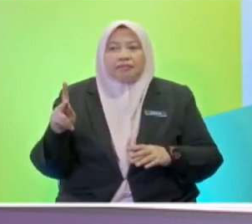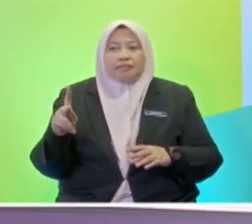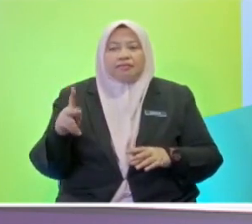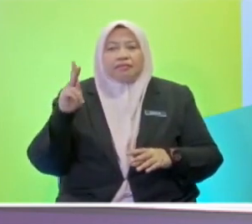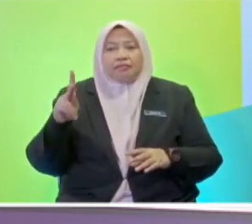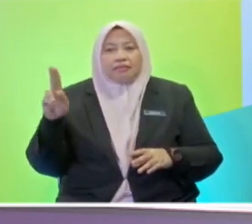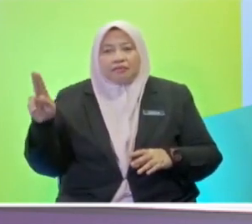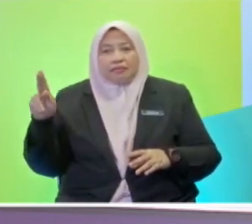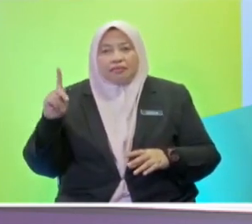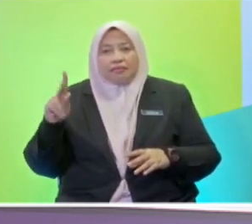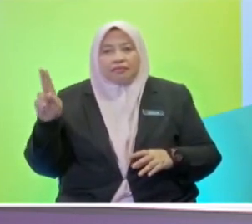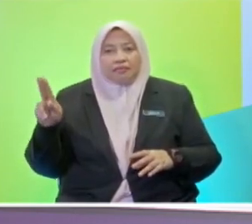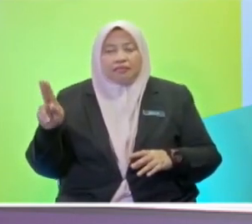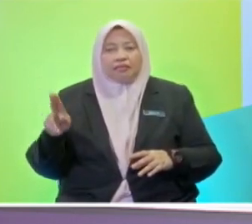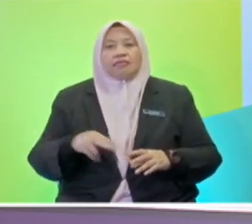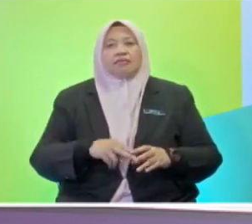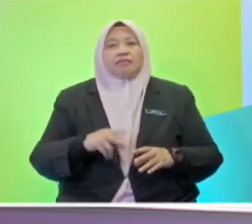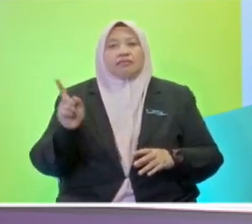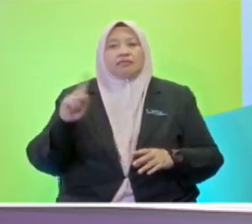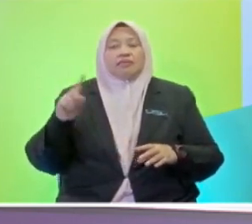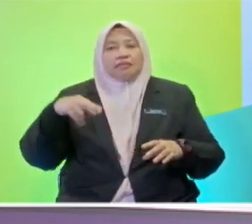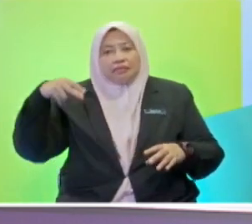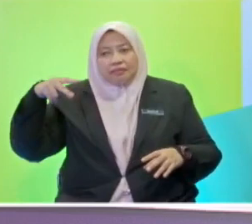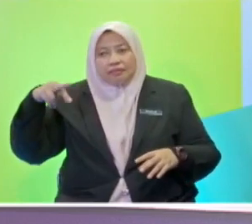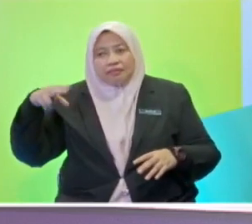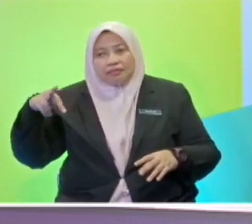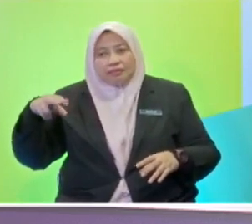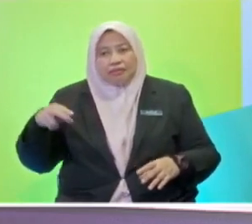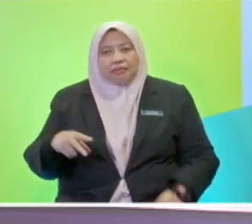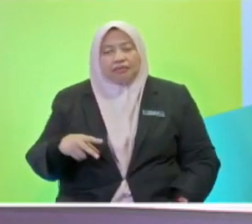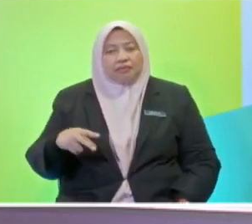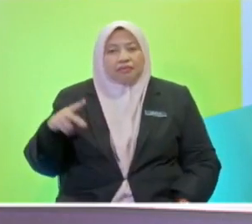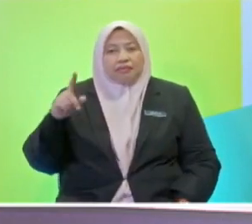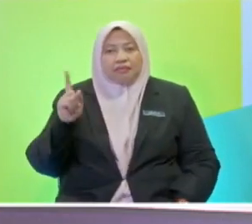Oke Mana kaki cepat tunjuk